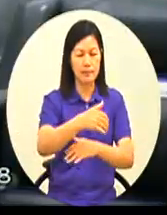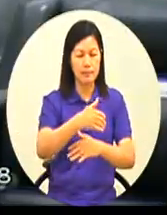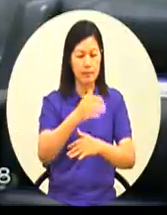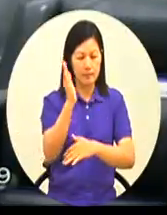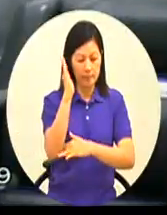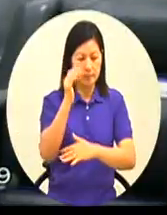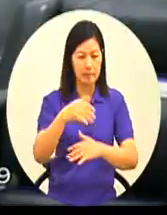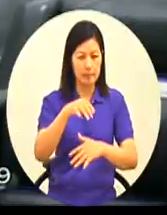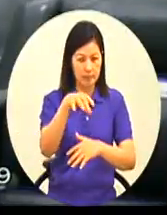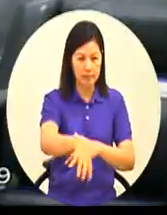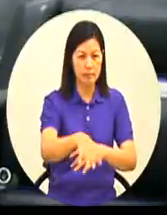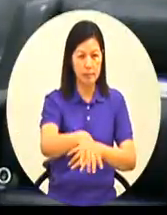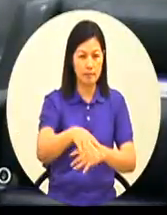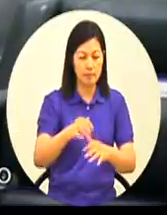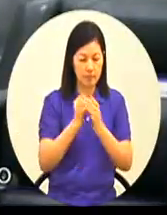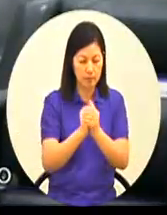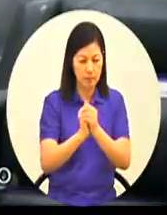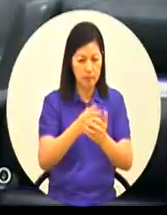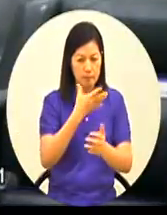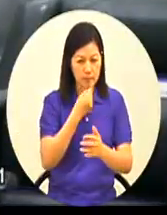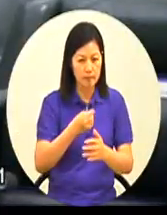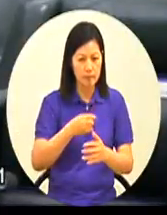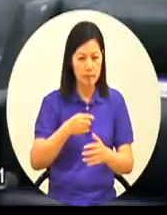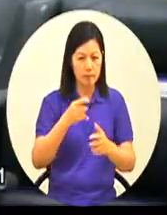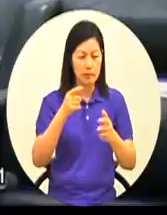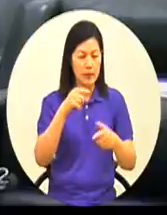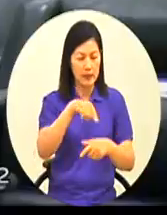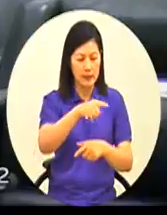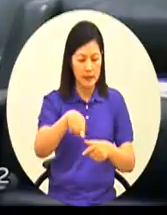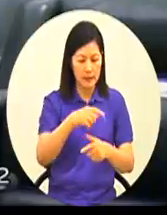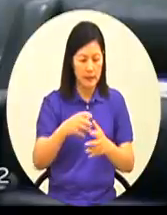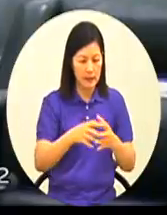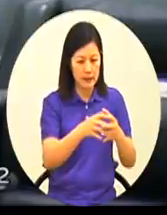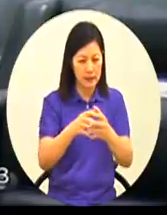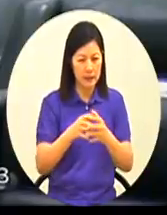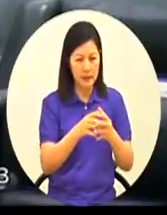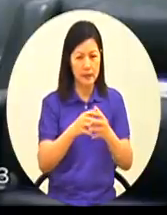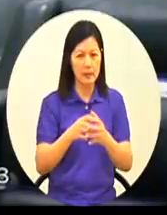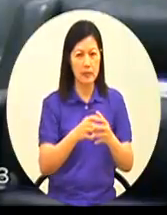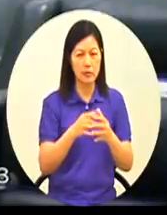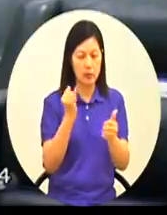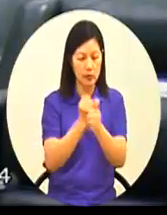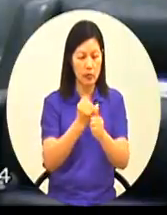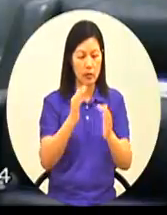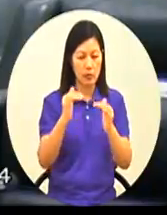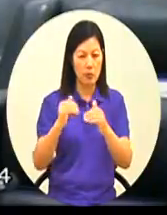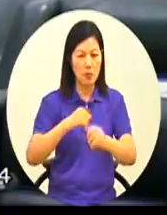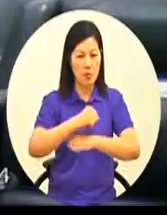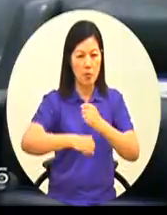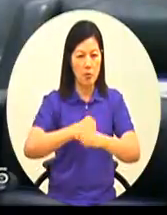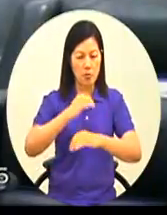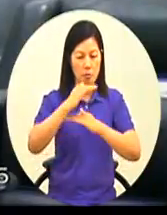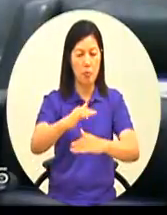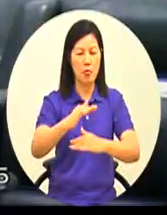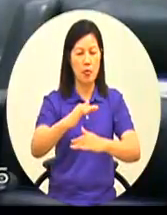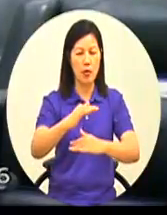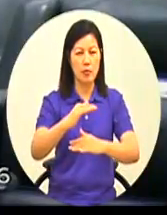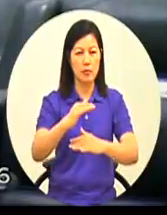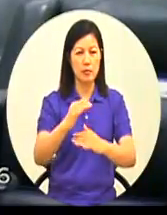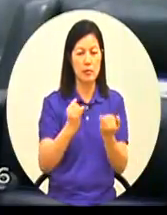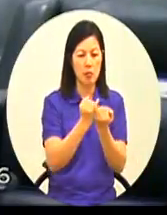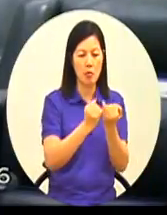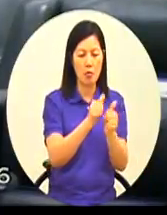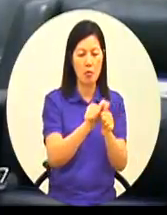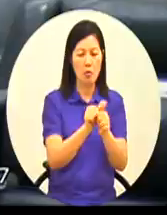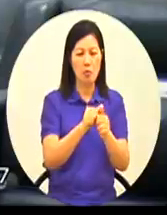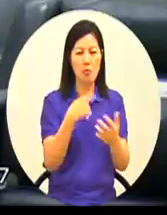官祝福、被所有高雄市民祝福的这样的一个集团婚礼的活动，但是他限制了同志朋友不能参加。